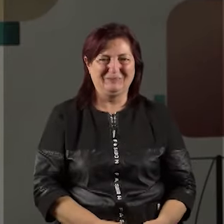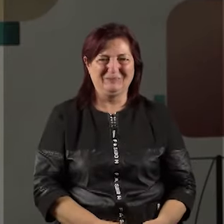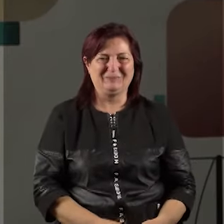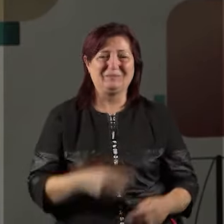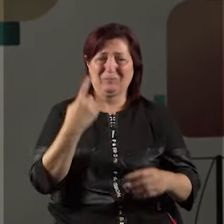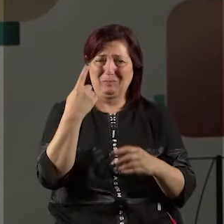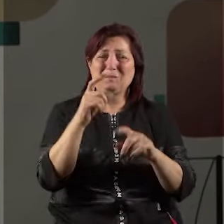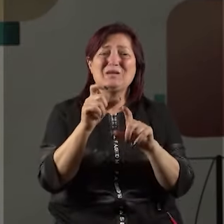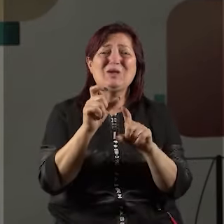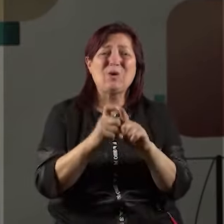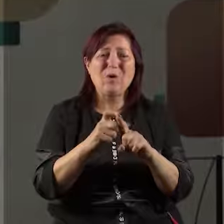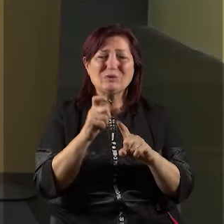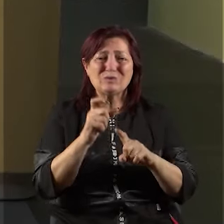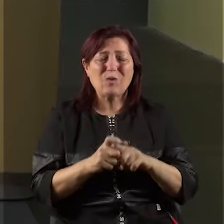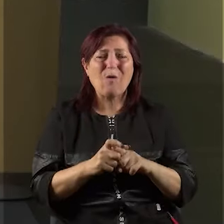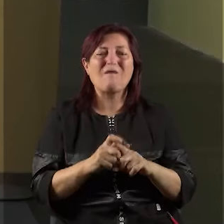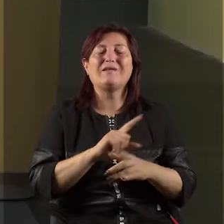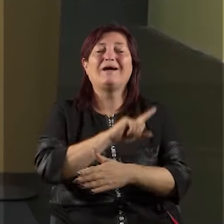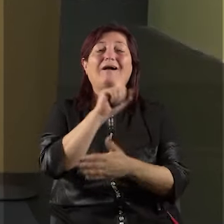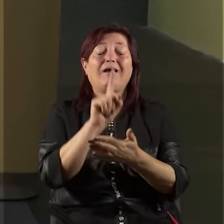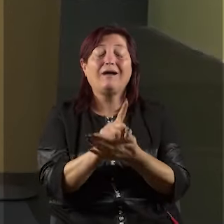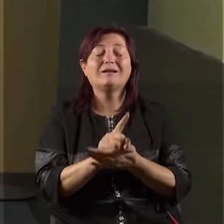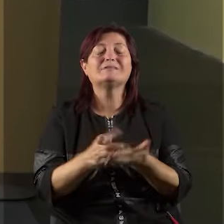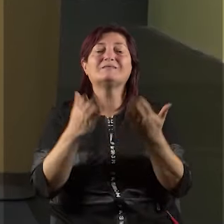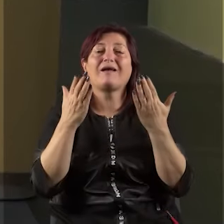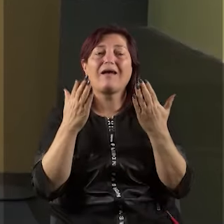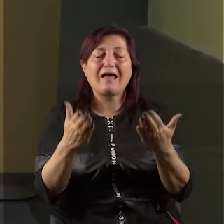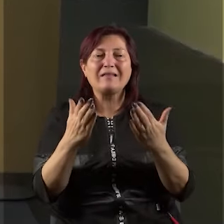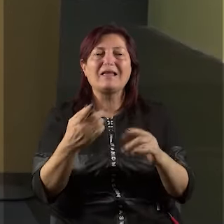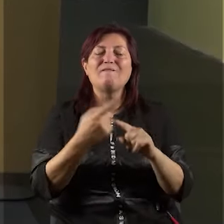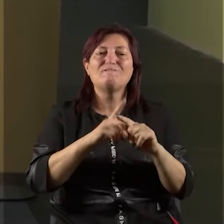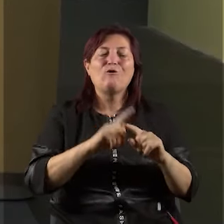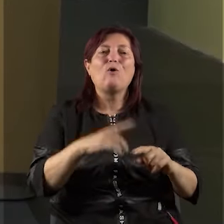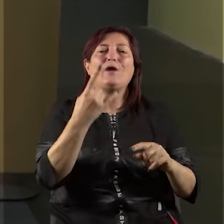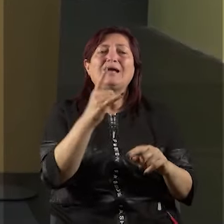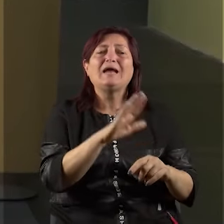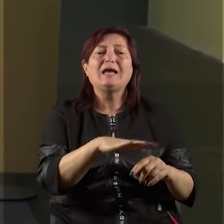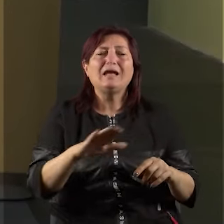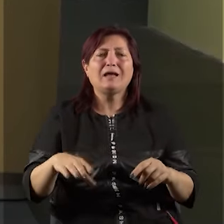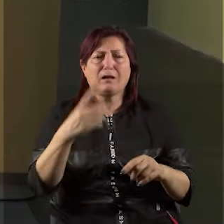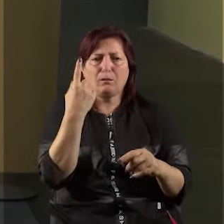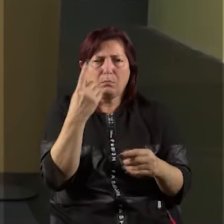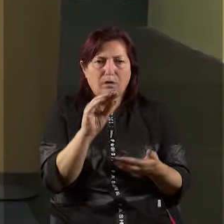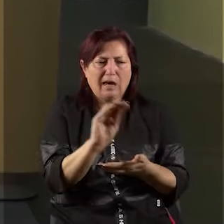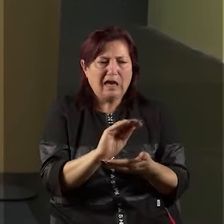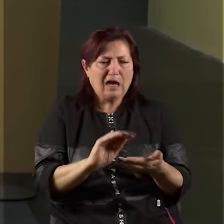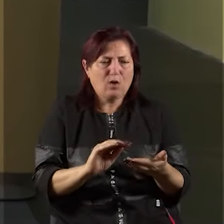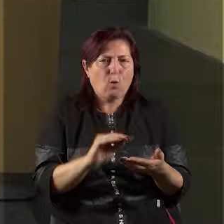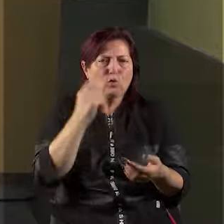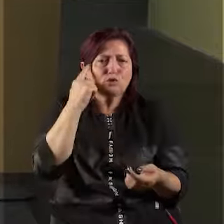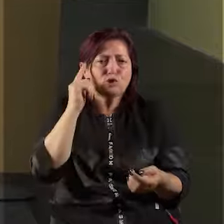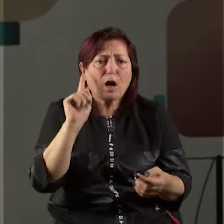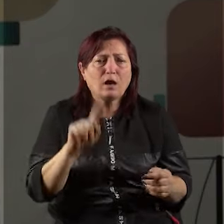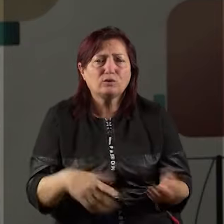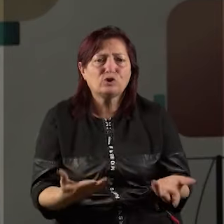մի խոսքով հարցը այն է, որ երեխաները նաև գրողին ճանաչեն, գրողի հետ